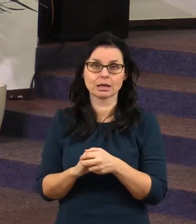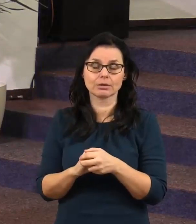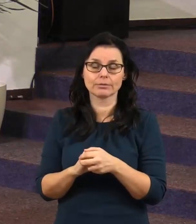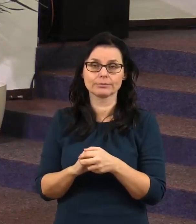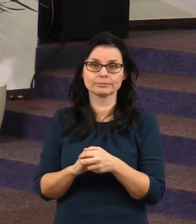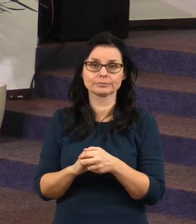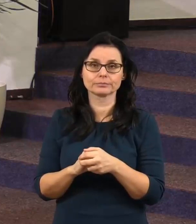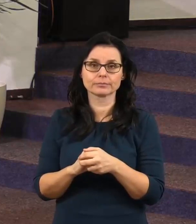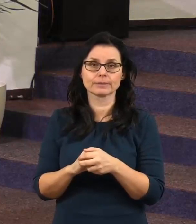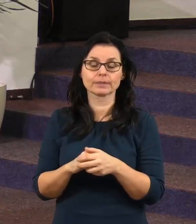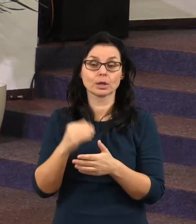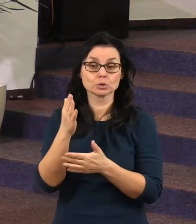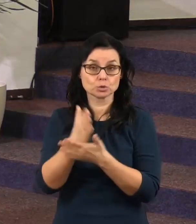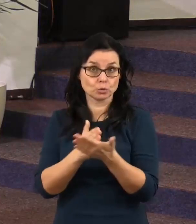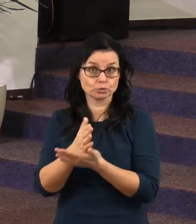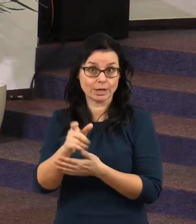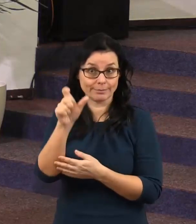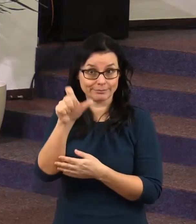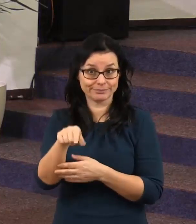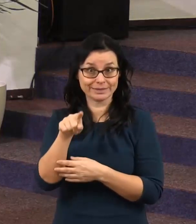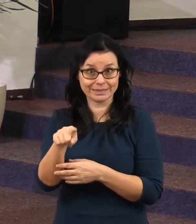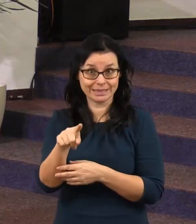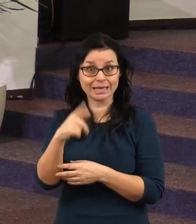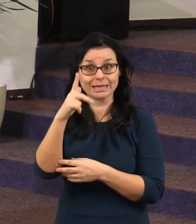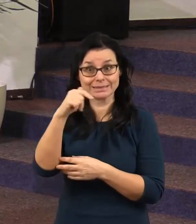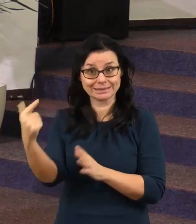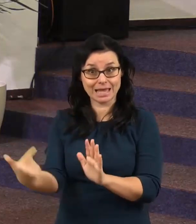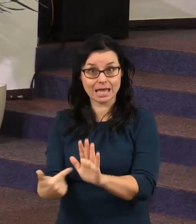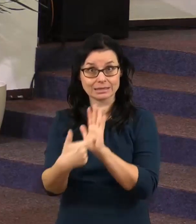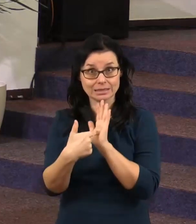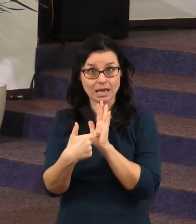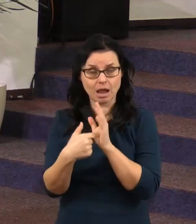svého služebníka Daniela.